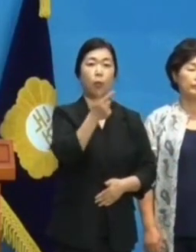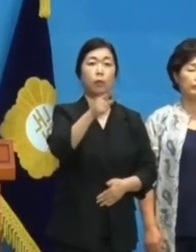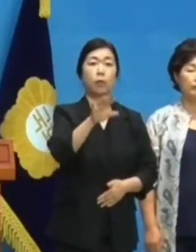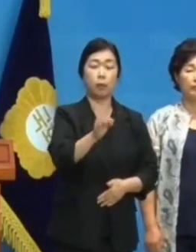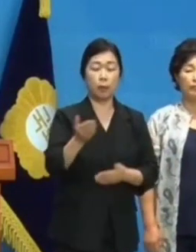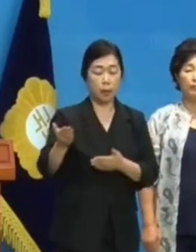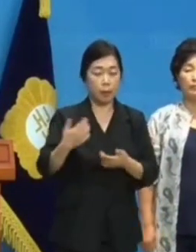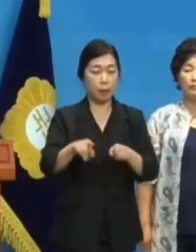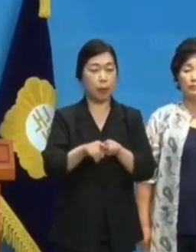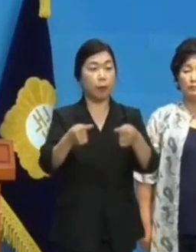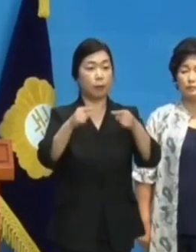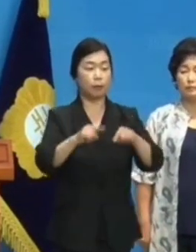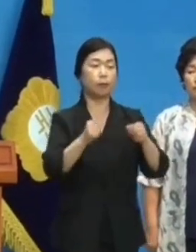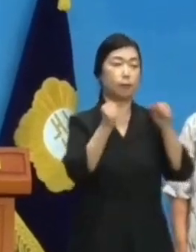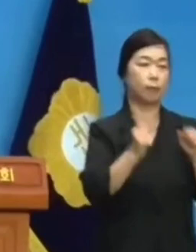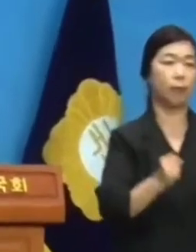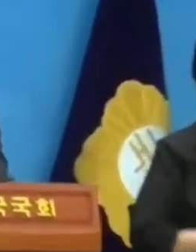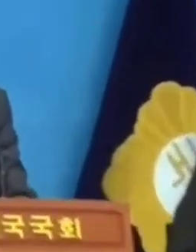박보정님 함께하셨습니다.